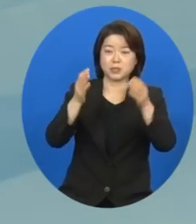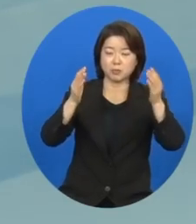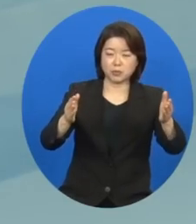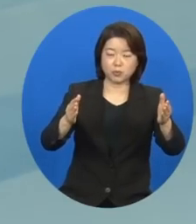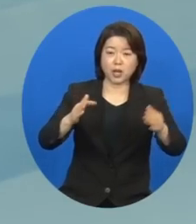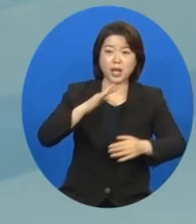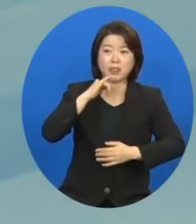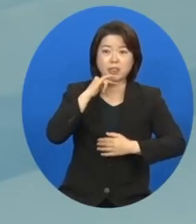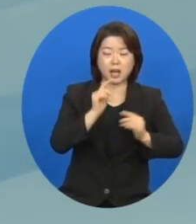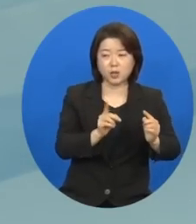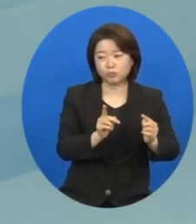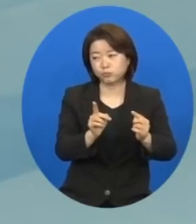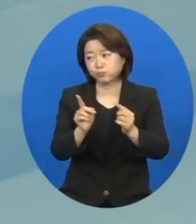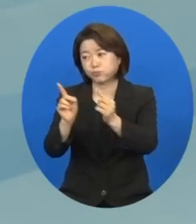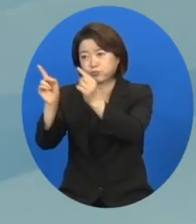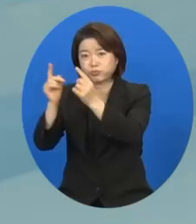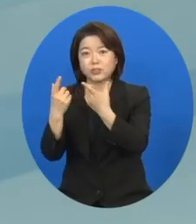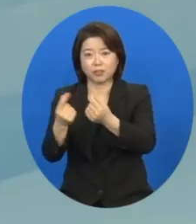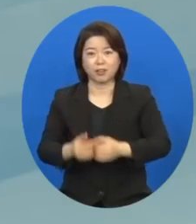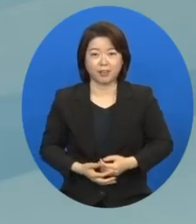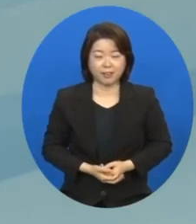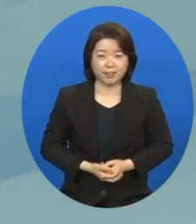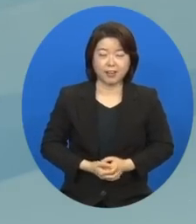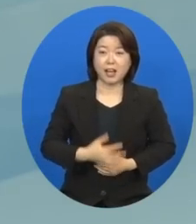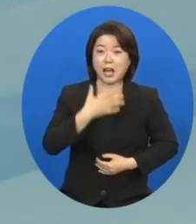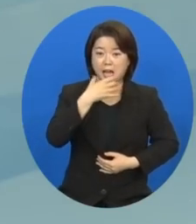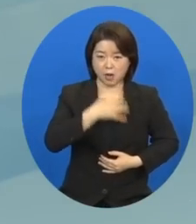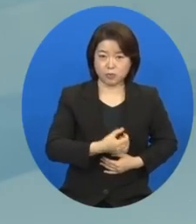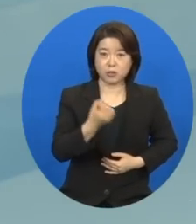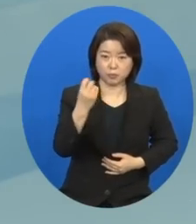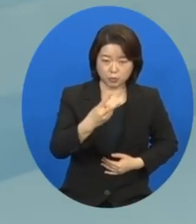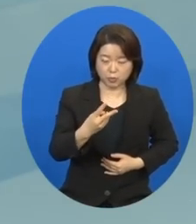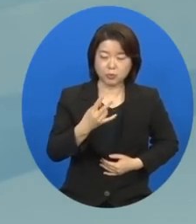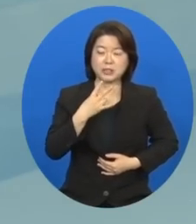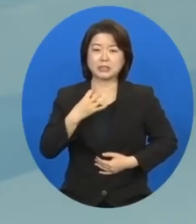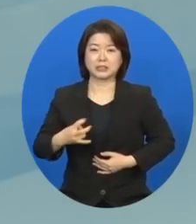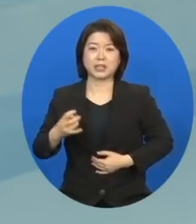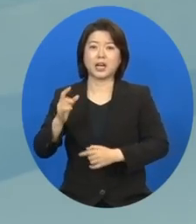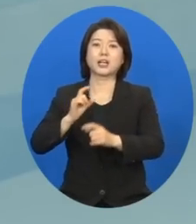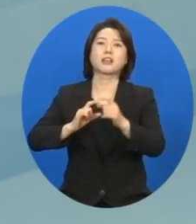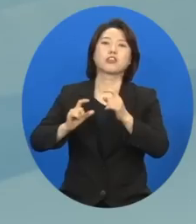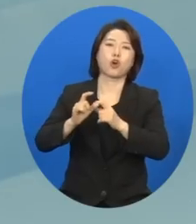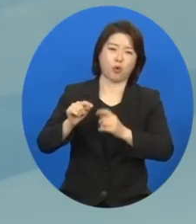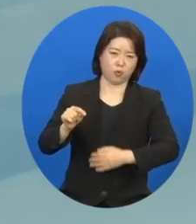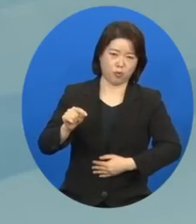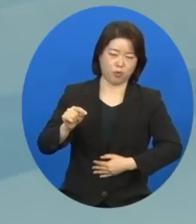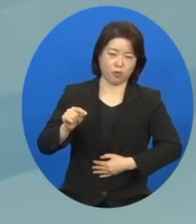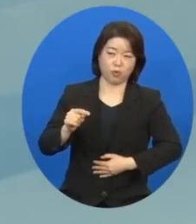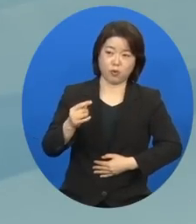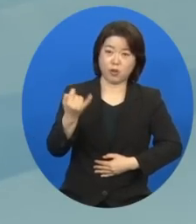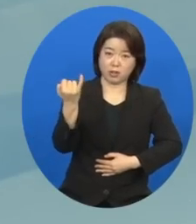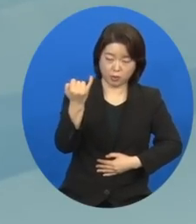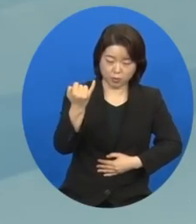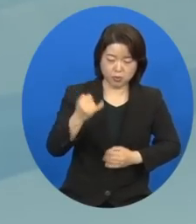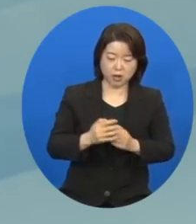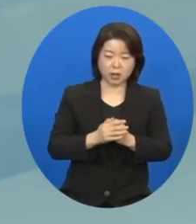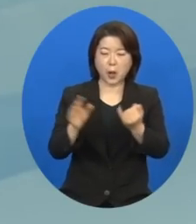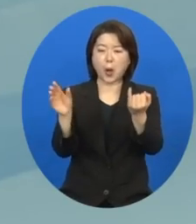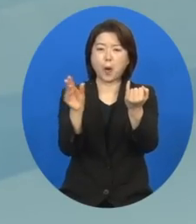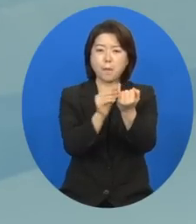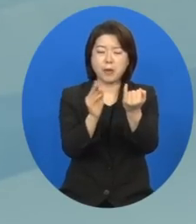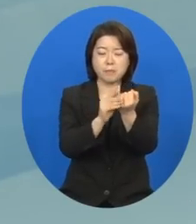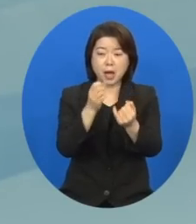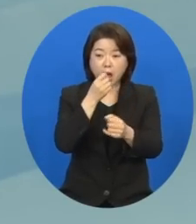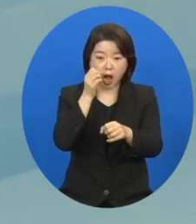나이가 들었다는 뜻이죠. 아브라함도 그렇지만 사라는 더욱 더 그녀가 임신할 가능성이